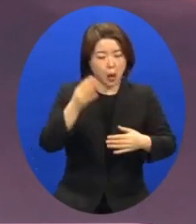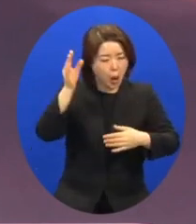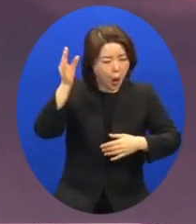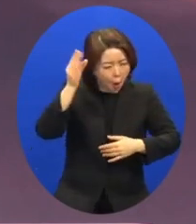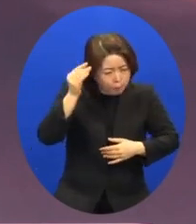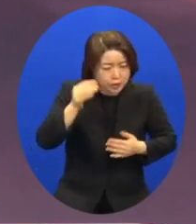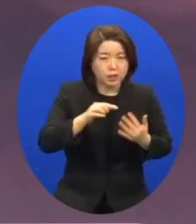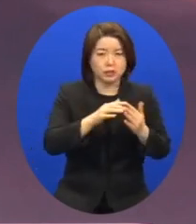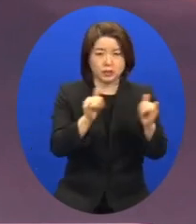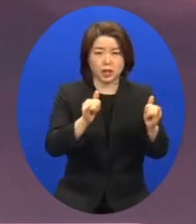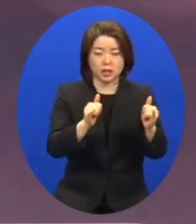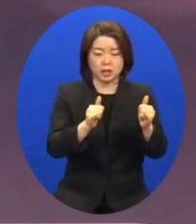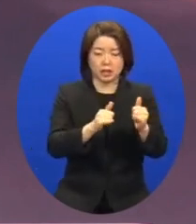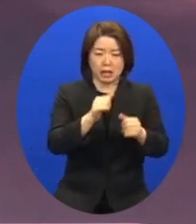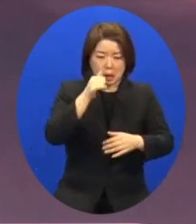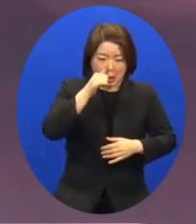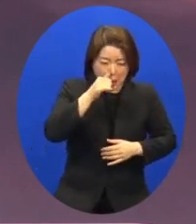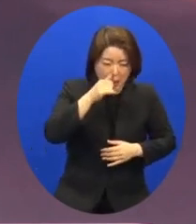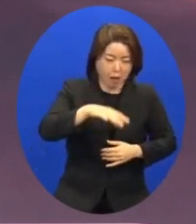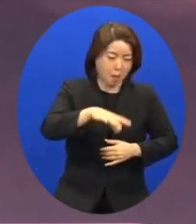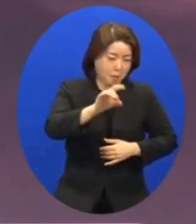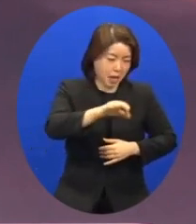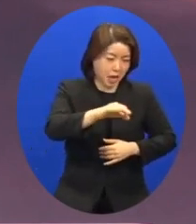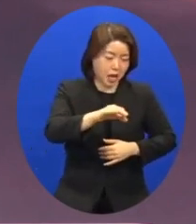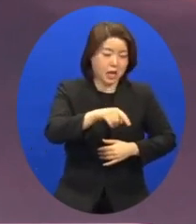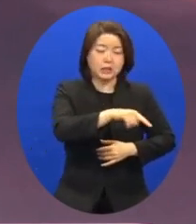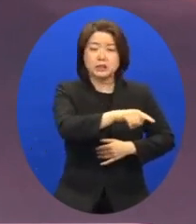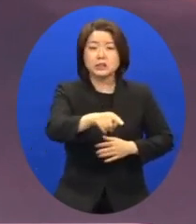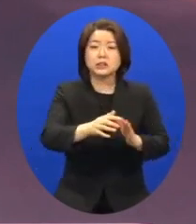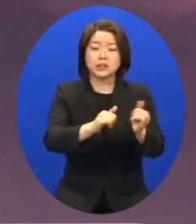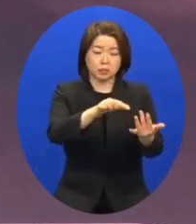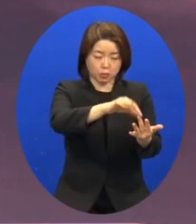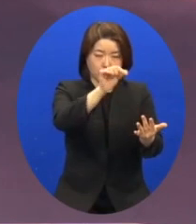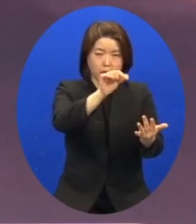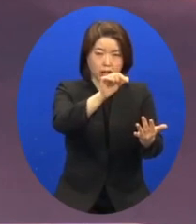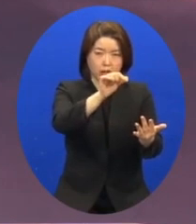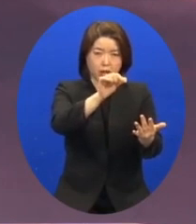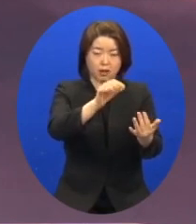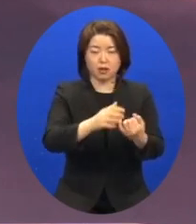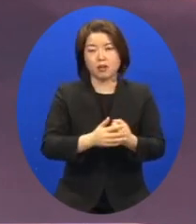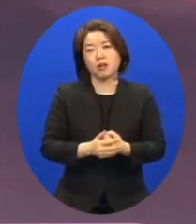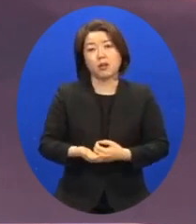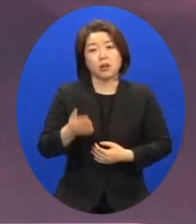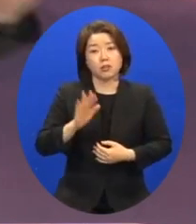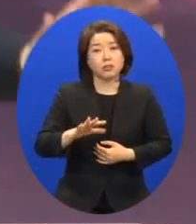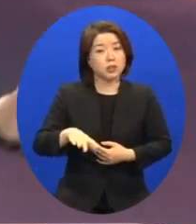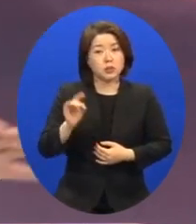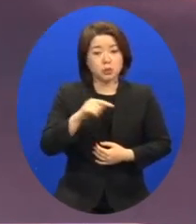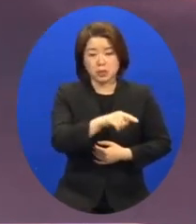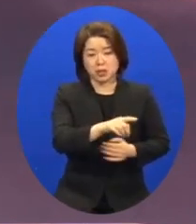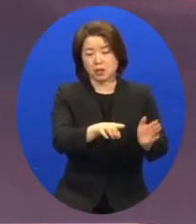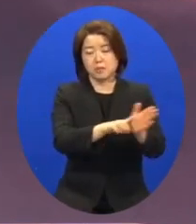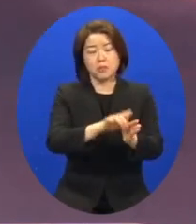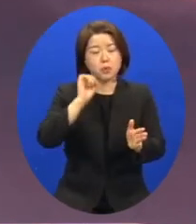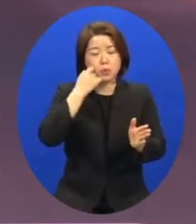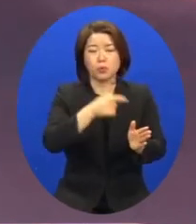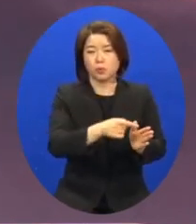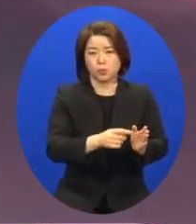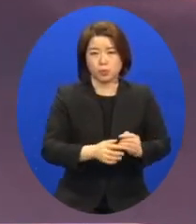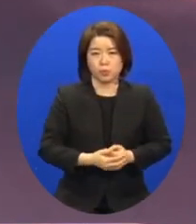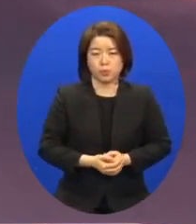돼 천 하고 멸시 받고 없는 것들을 택하신 데 그런데 처음에는 정말 믿어지지가 않는